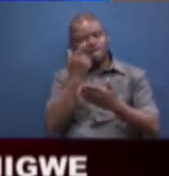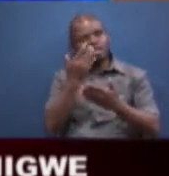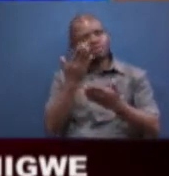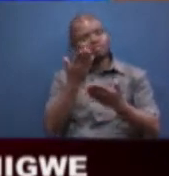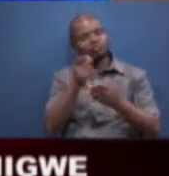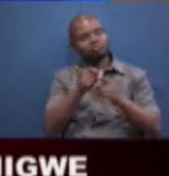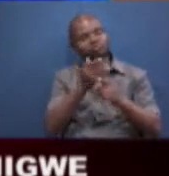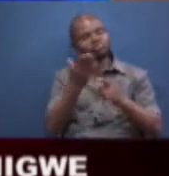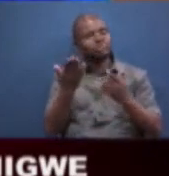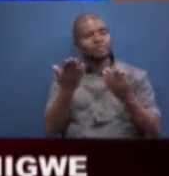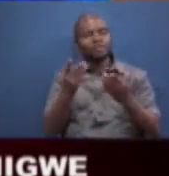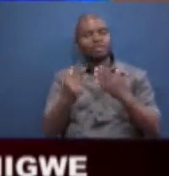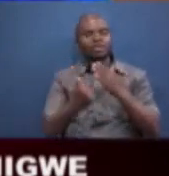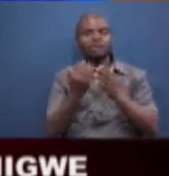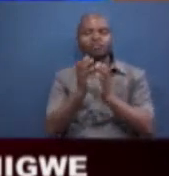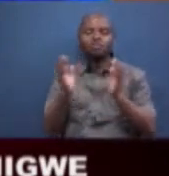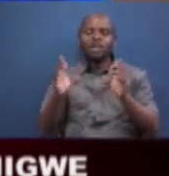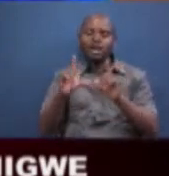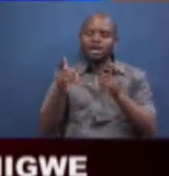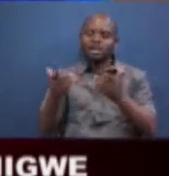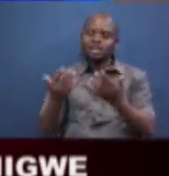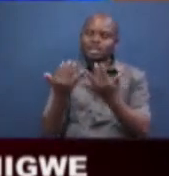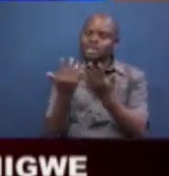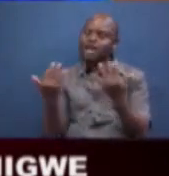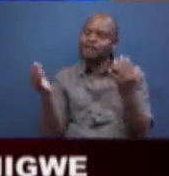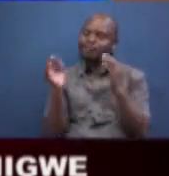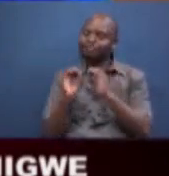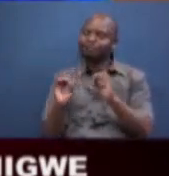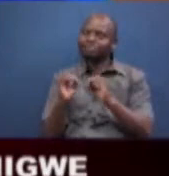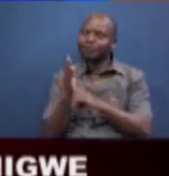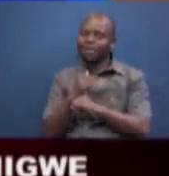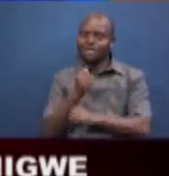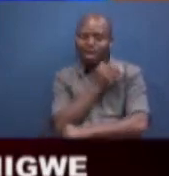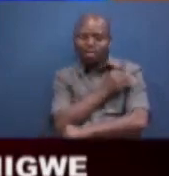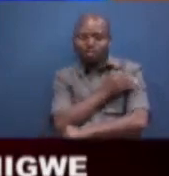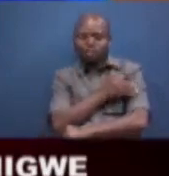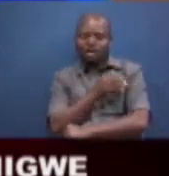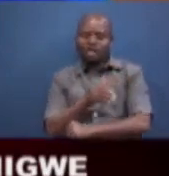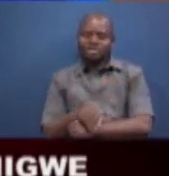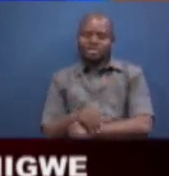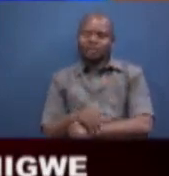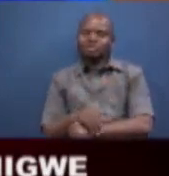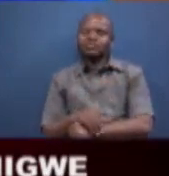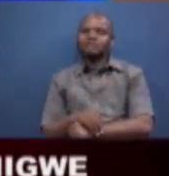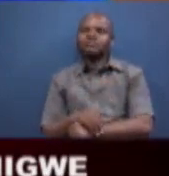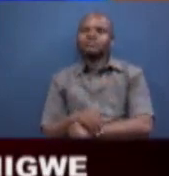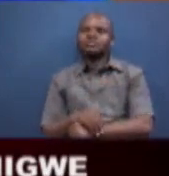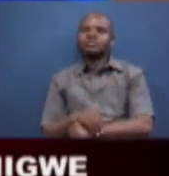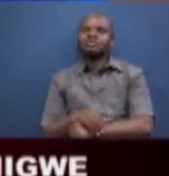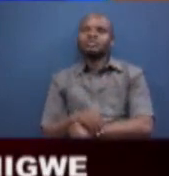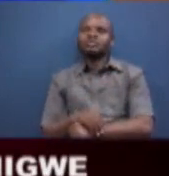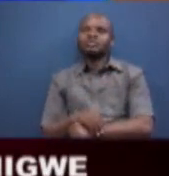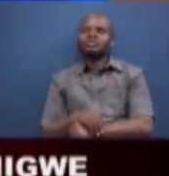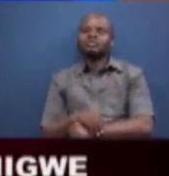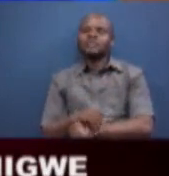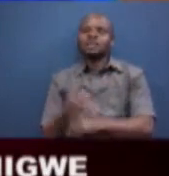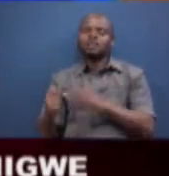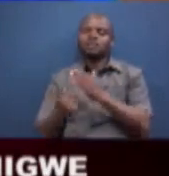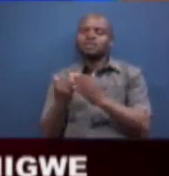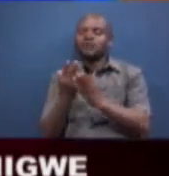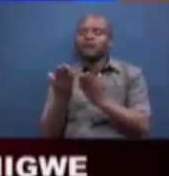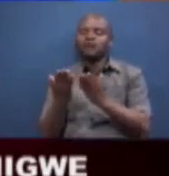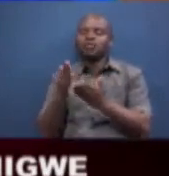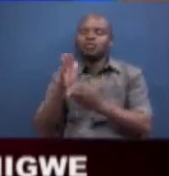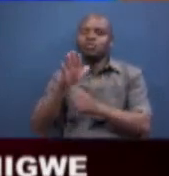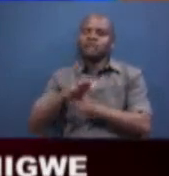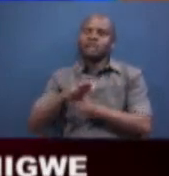maeneo mengine yana vituo vikubwa lakini havina idadi inayotosheleza kupata huduma, na kutoa watumishi wamekaa muda mwingi hawana watoa huduma kulingana na wingi wa